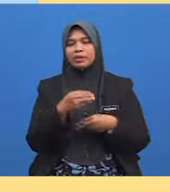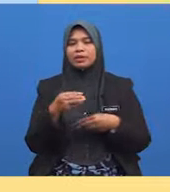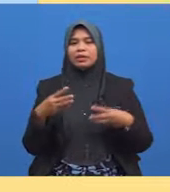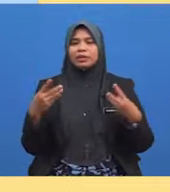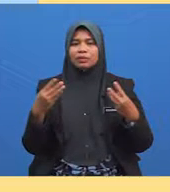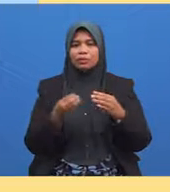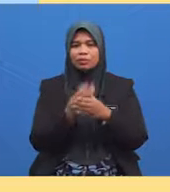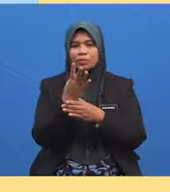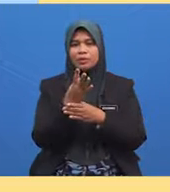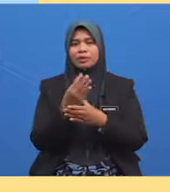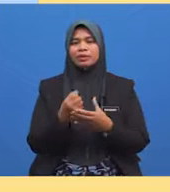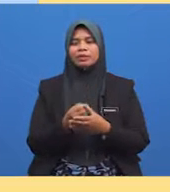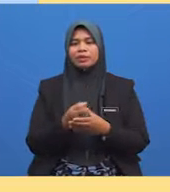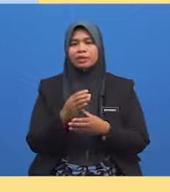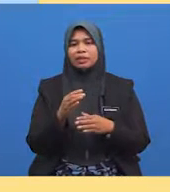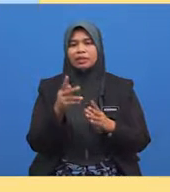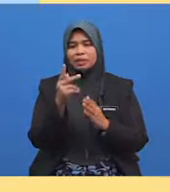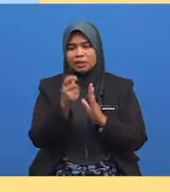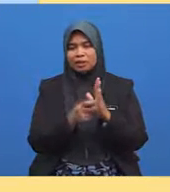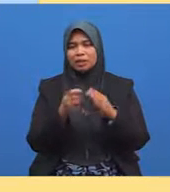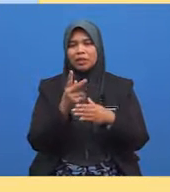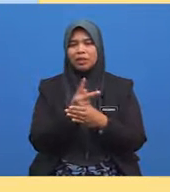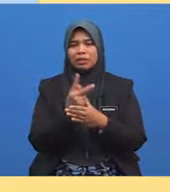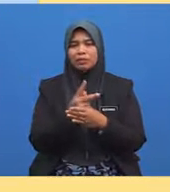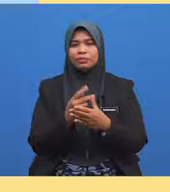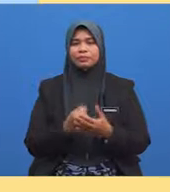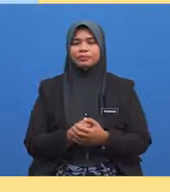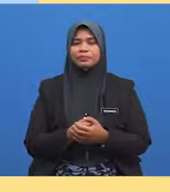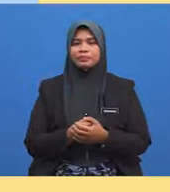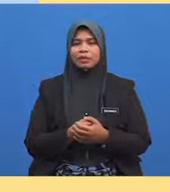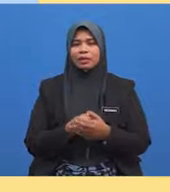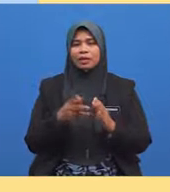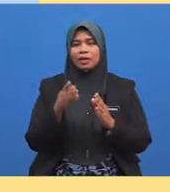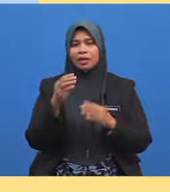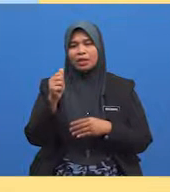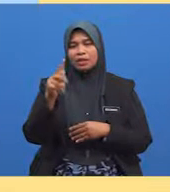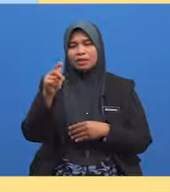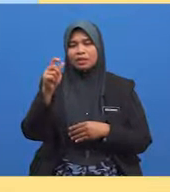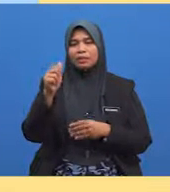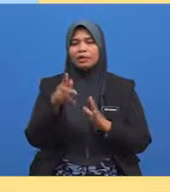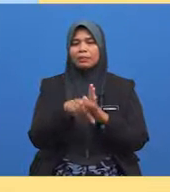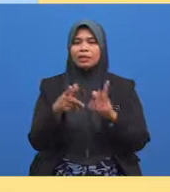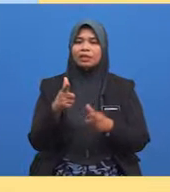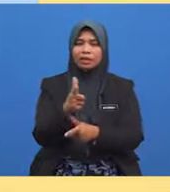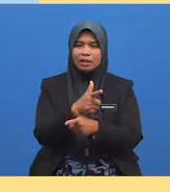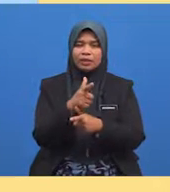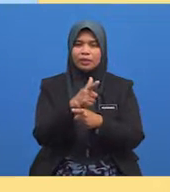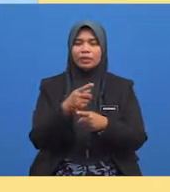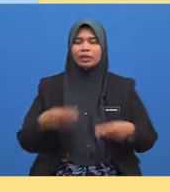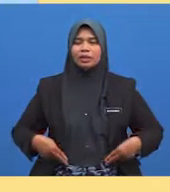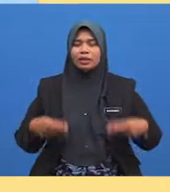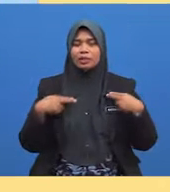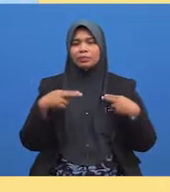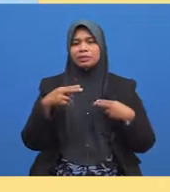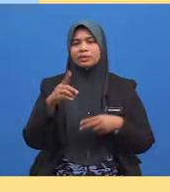endemik dan terancam melalui Akta Perlindungan Hidupan Liar 1972. Selain itu, kita boleh